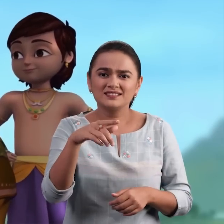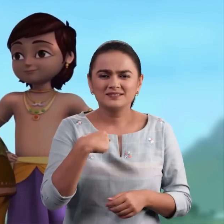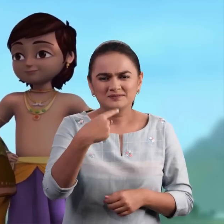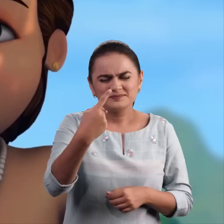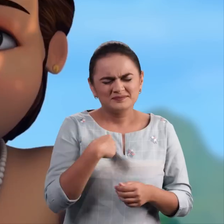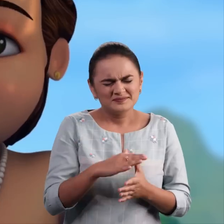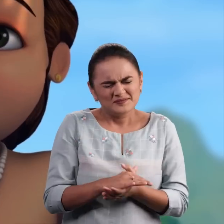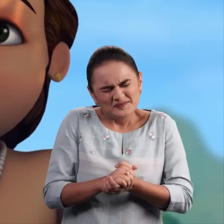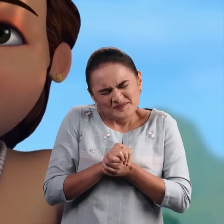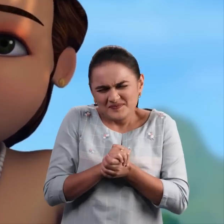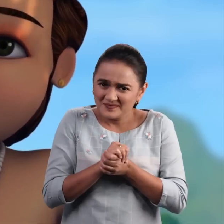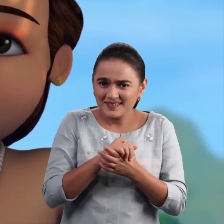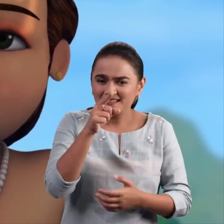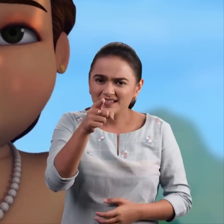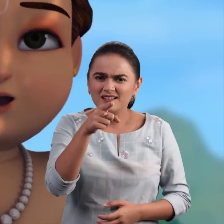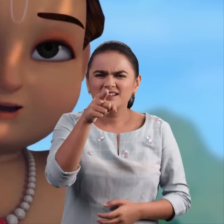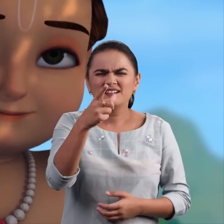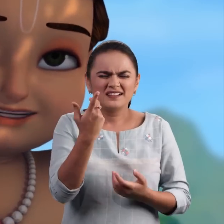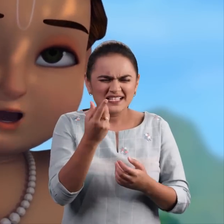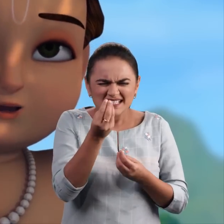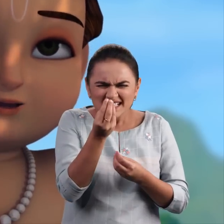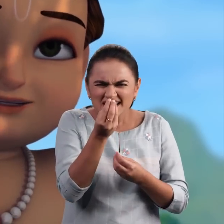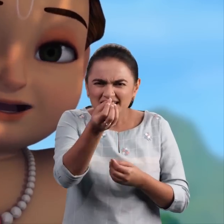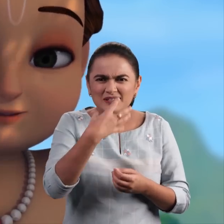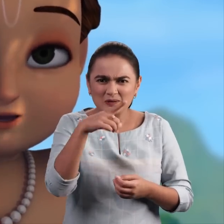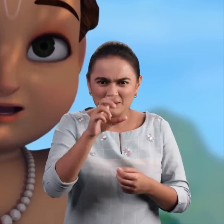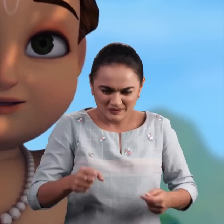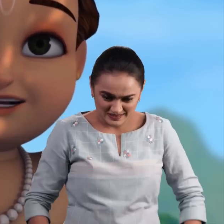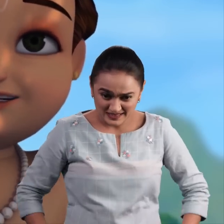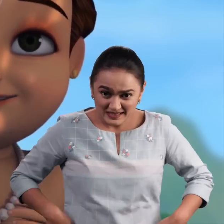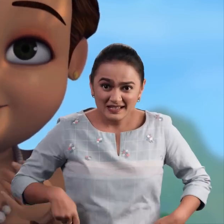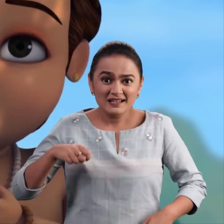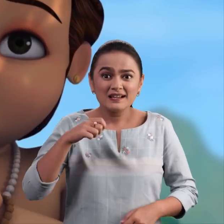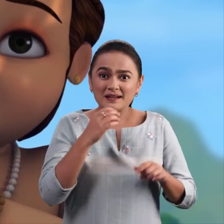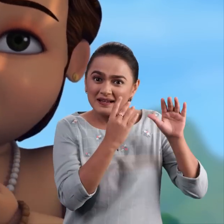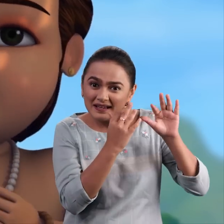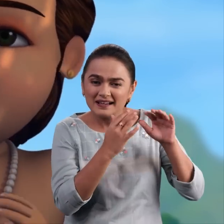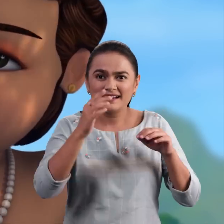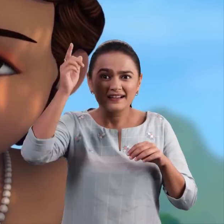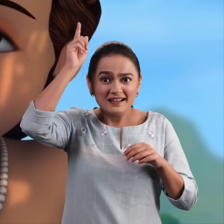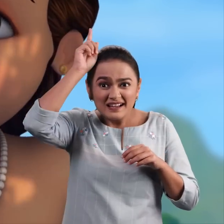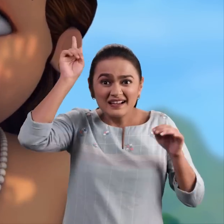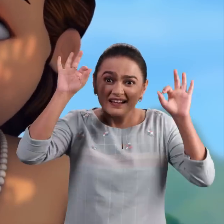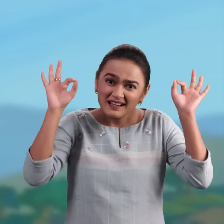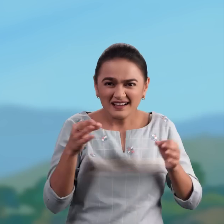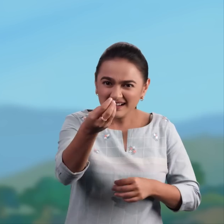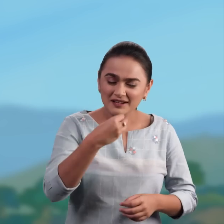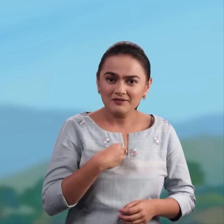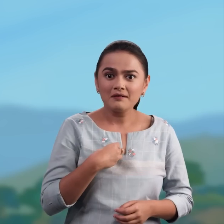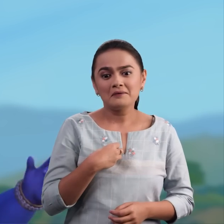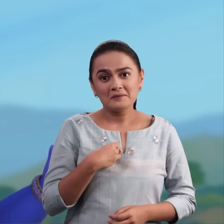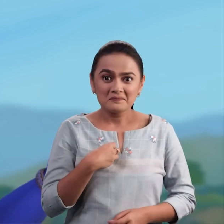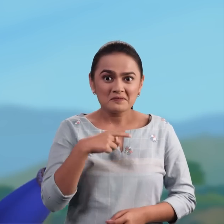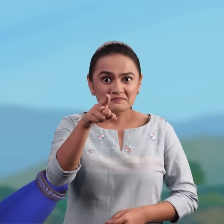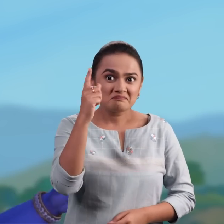कृष्णा, मेरे सच्चे मित्र, क्या मुझे कुछ देर के लिए तुम्हारी धोती, बांसुरी और मोरपंख मिलेंगे? ओह,